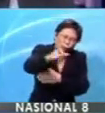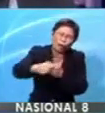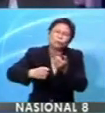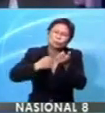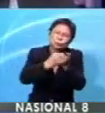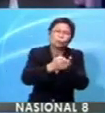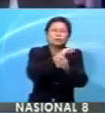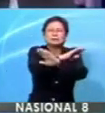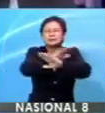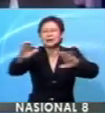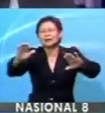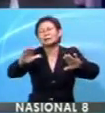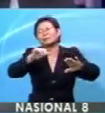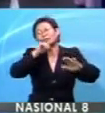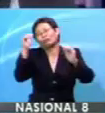bersikap